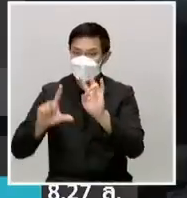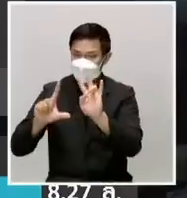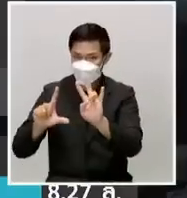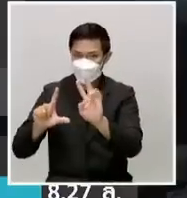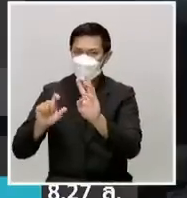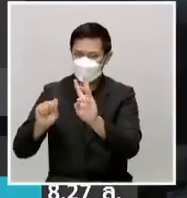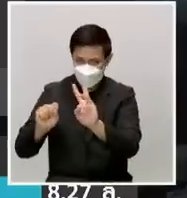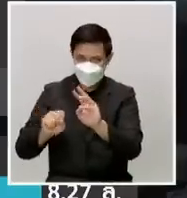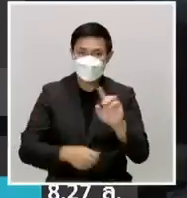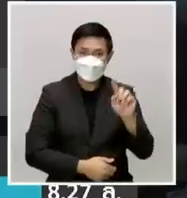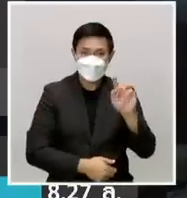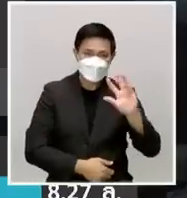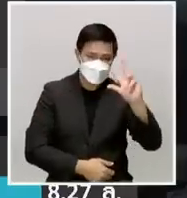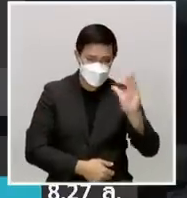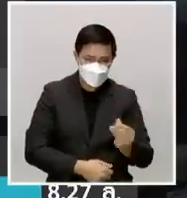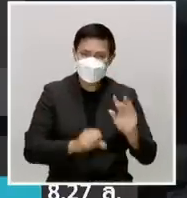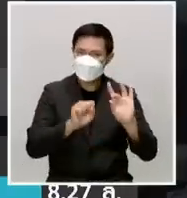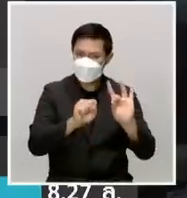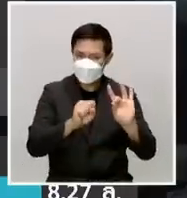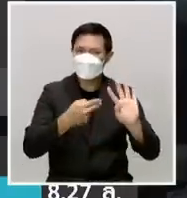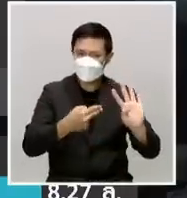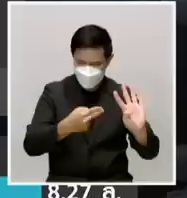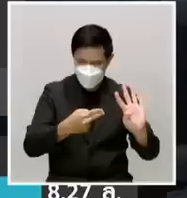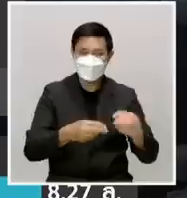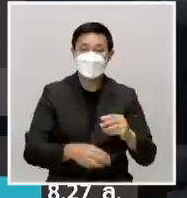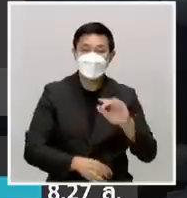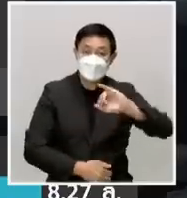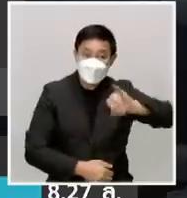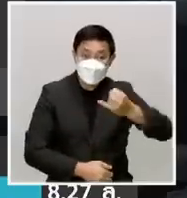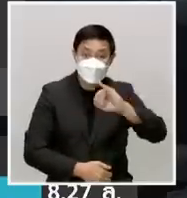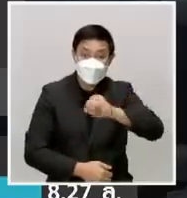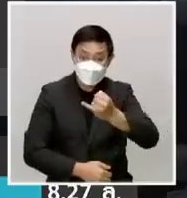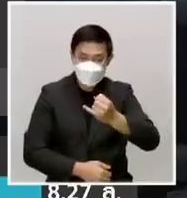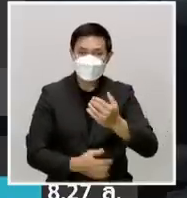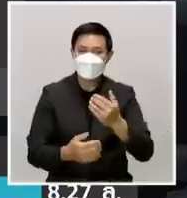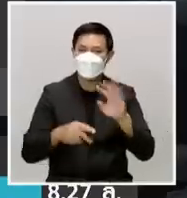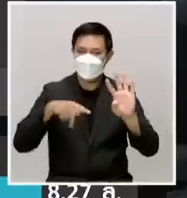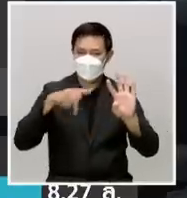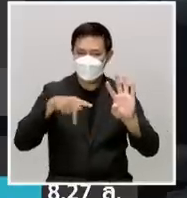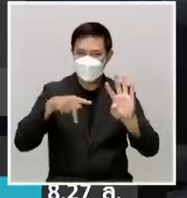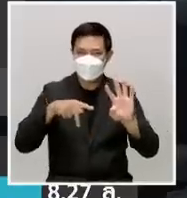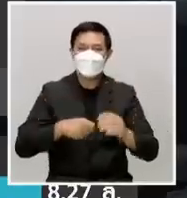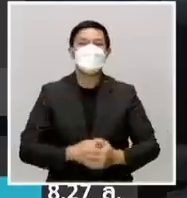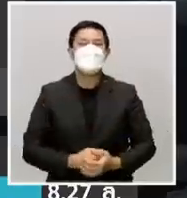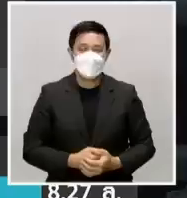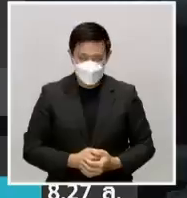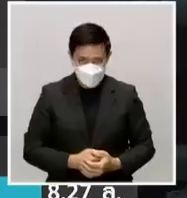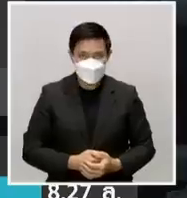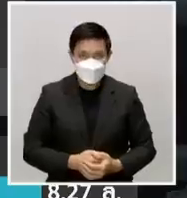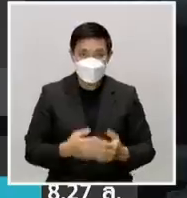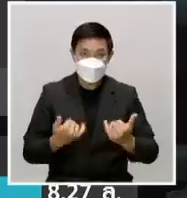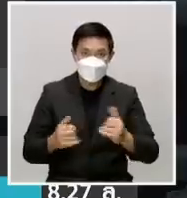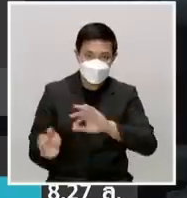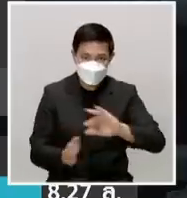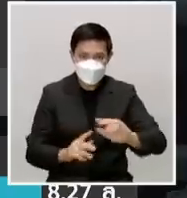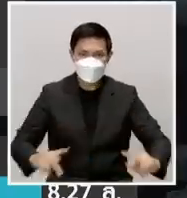มซิโนฟาร์มกว่า 840,000 เข็มและจอห์นสันแอนด์จอห์นสันอีก 4,000 เข็มด้วยกันขณะที่กระทรวง